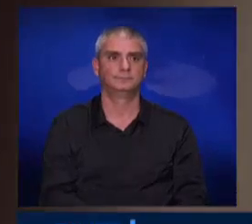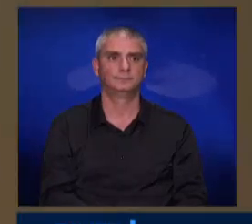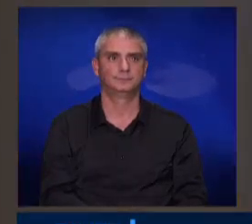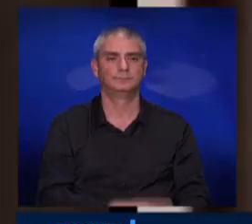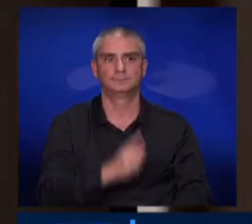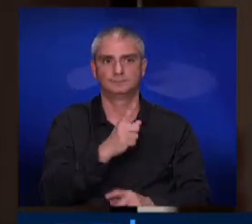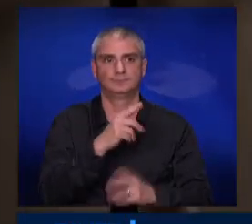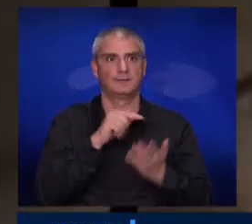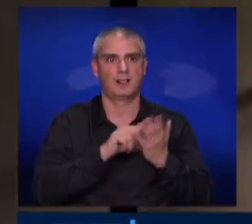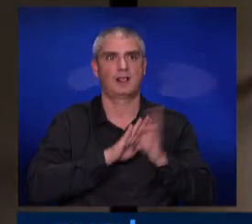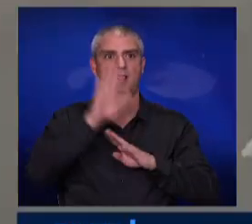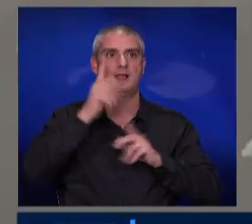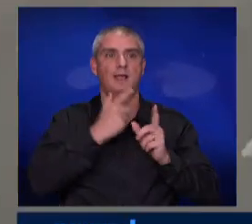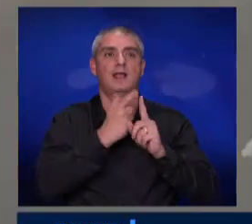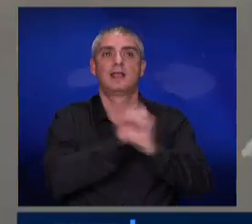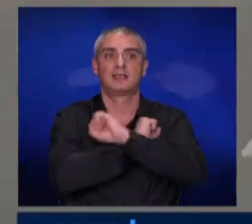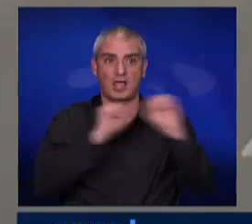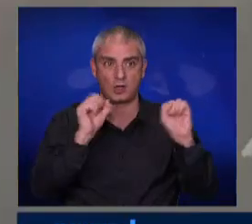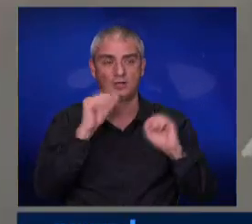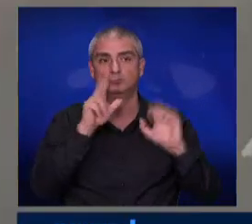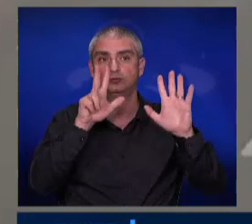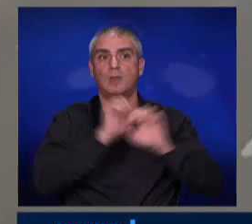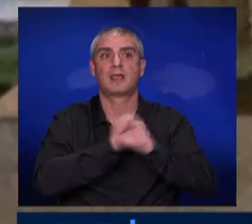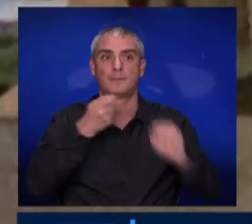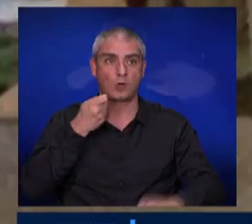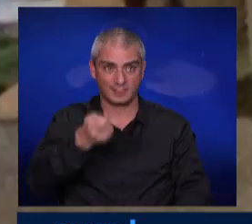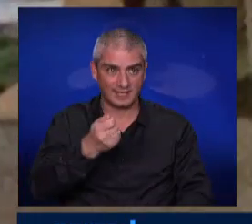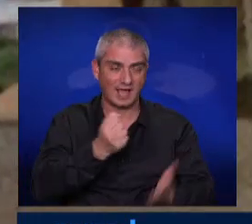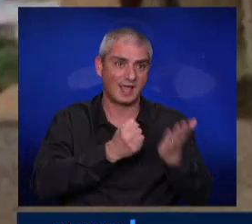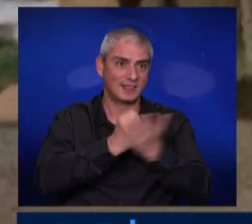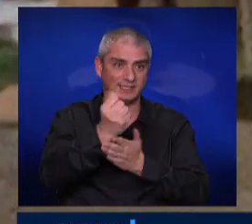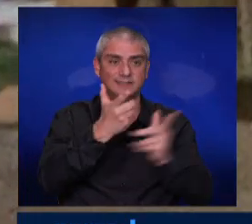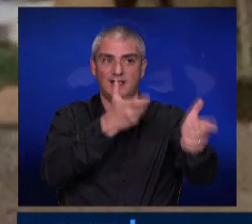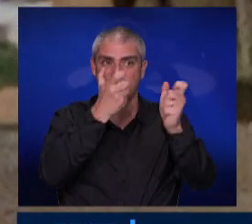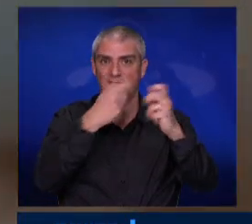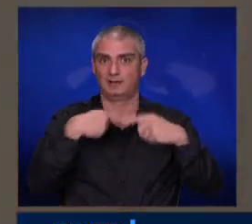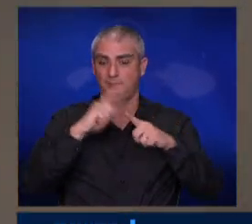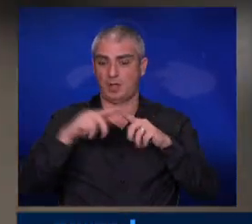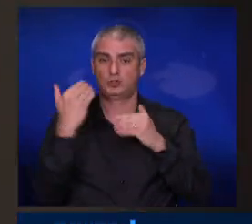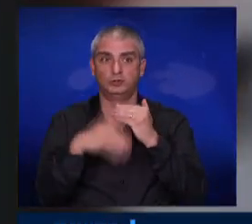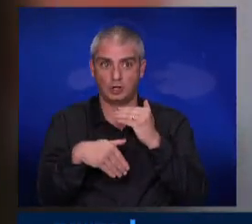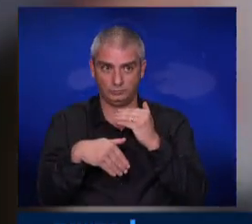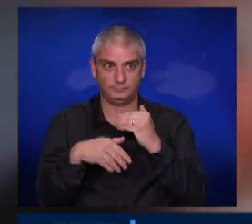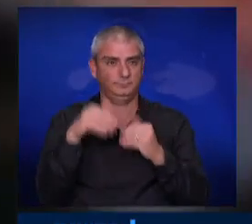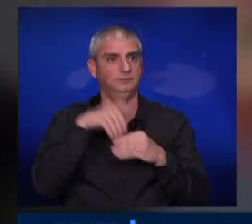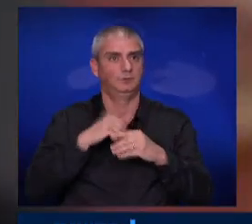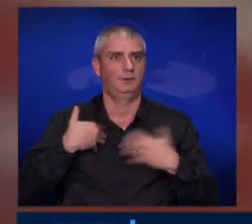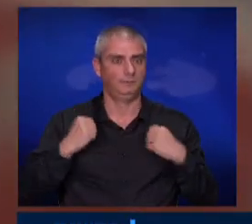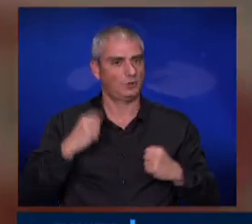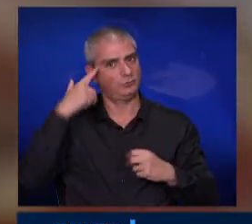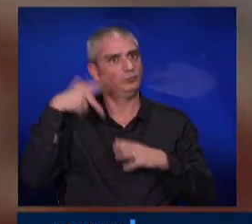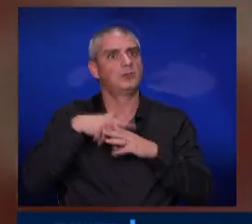לצד העלייה החדה בפיגועי הטרור, עם 8 פיגועי דקירה, דריסה וירי בחודש האחרון, במערכת הביטחון מוטרדים